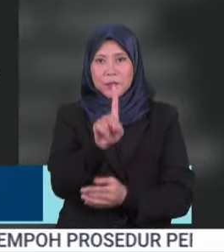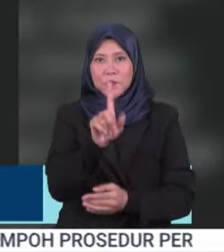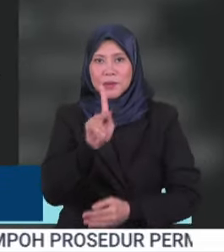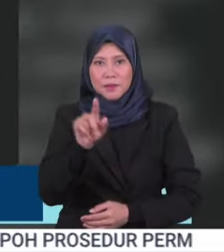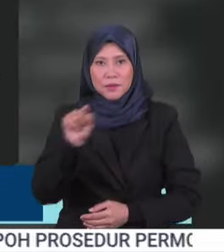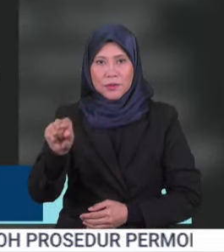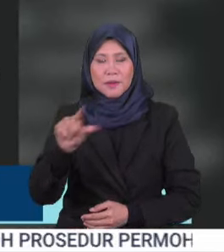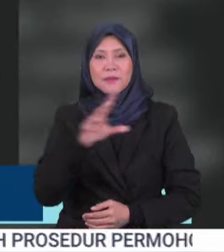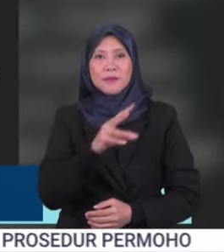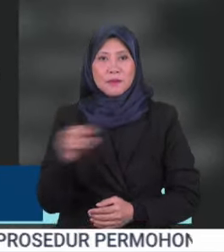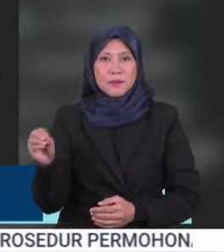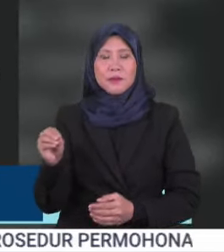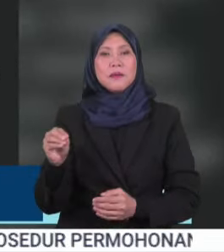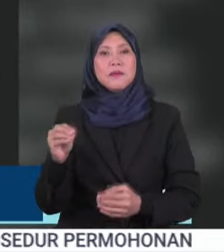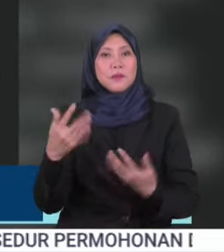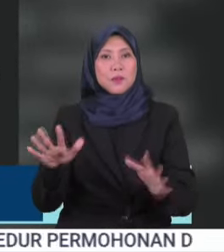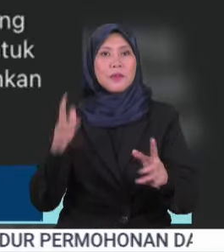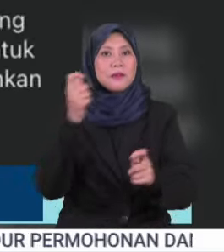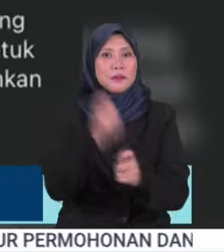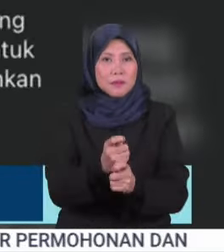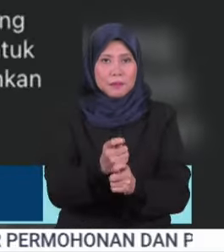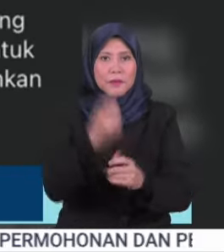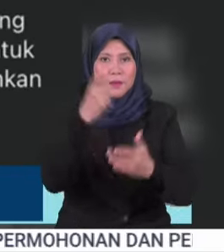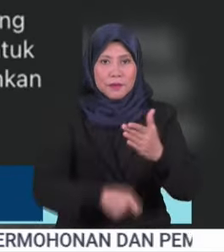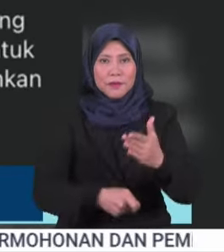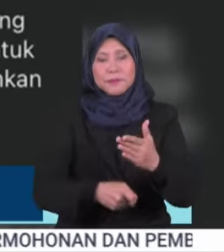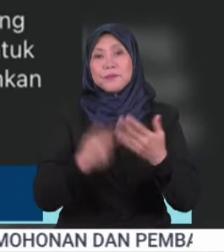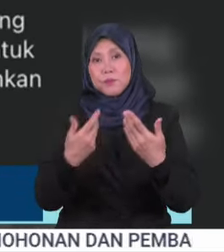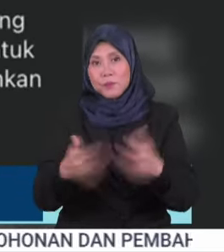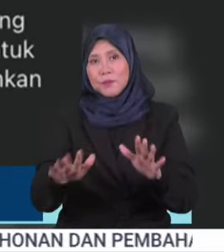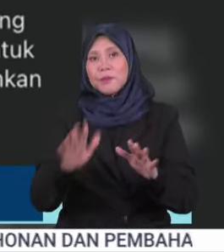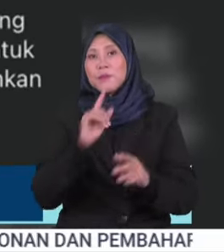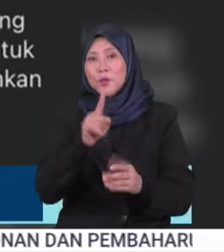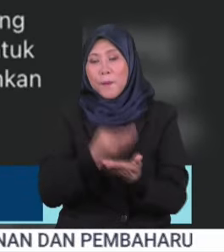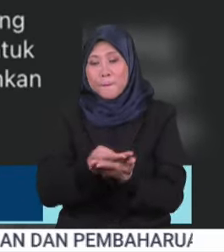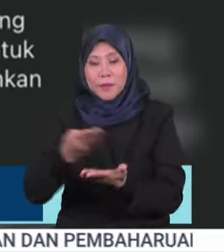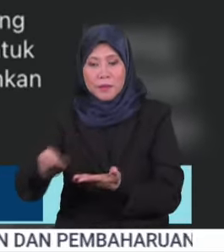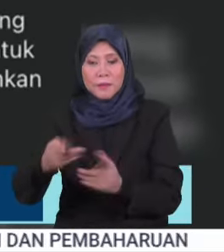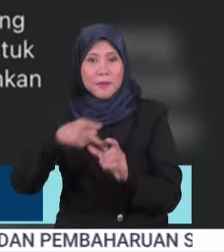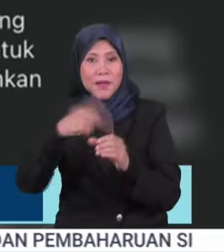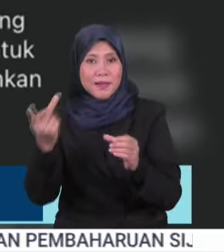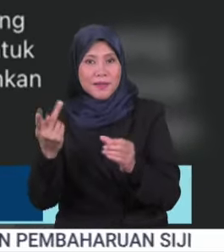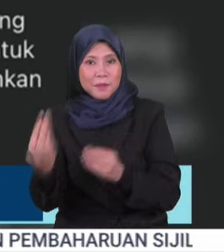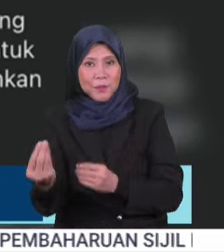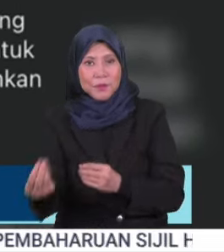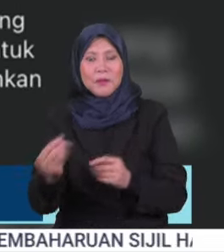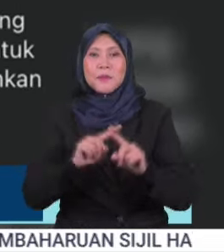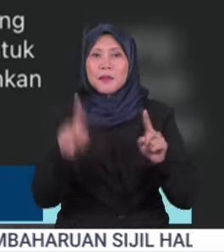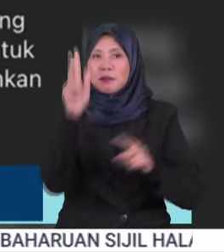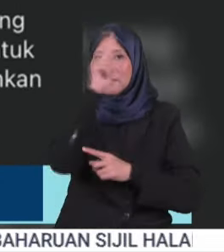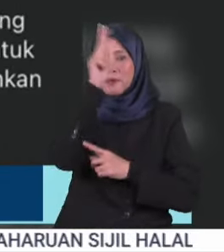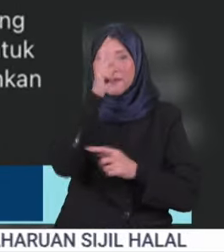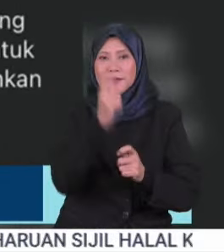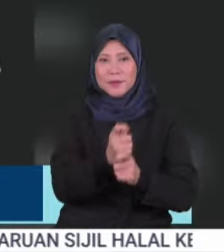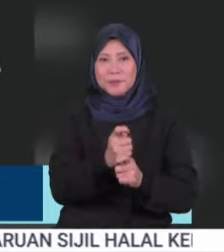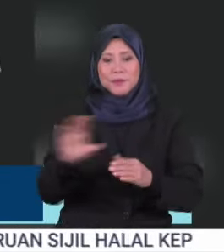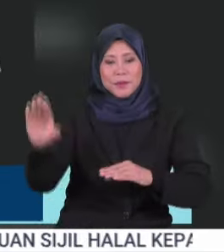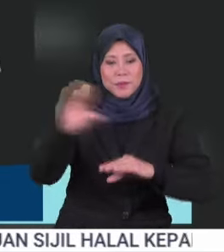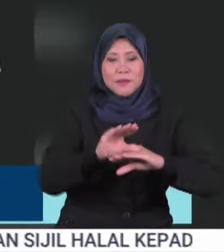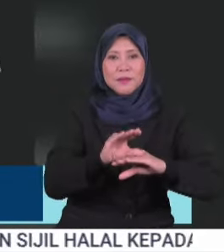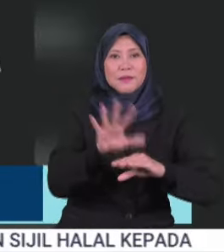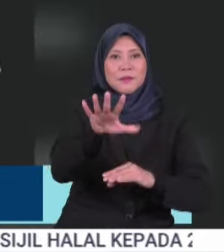juga harga lantai yang telah ditetapkan sebelum ini. Meskipun harga belian padi rendah, kerajaan masih kekal beri